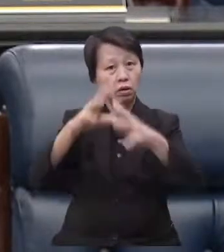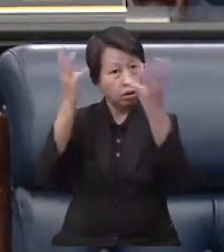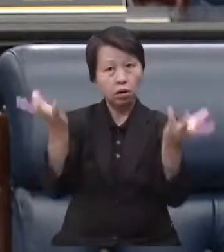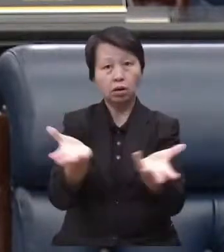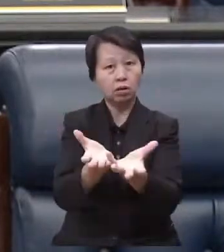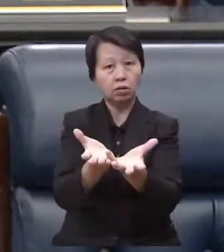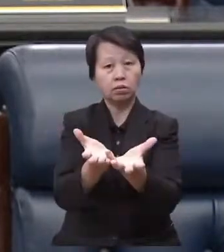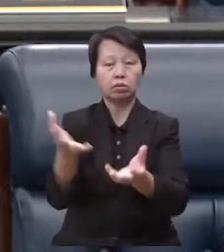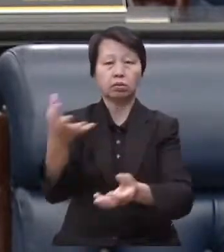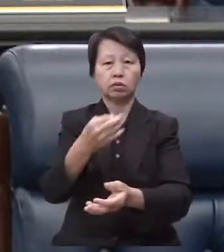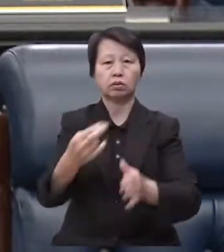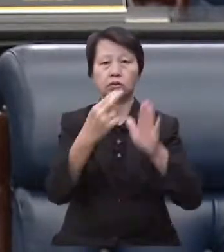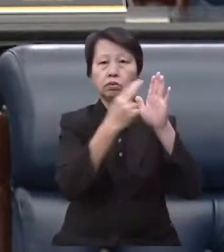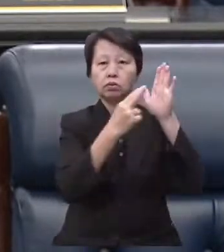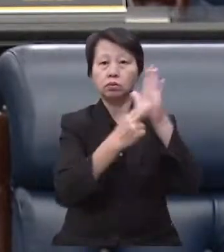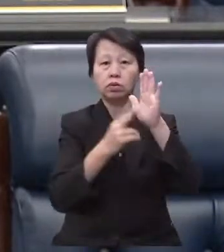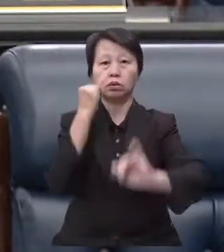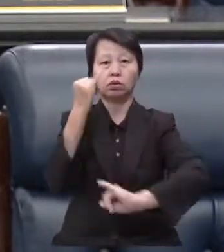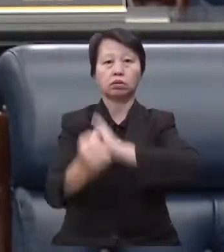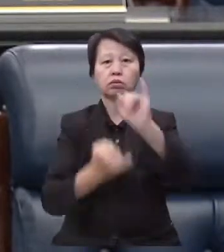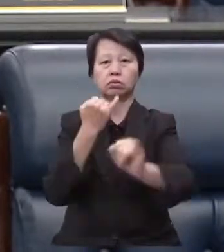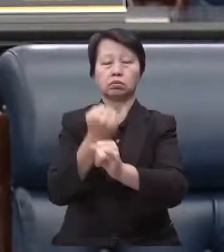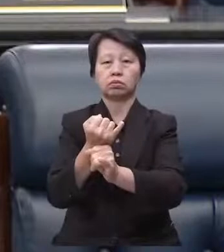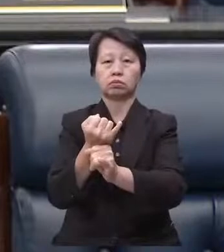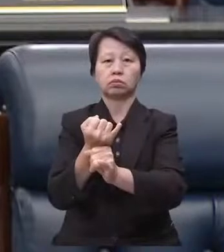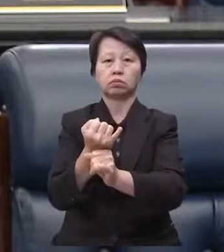serta undang-undang antarabangsa.